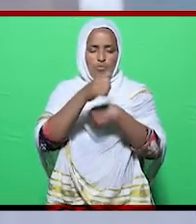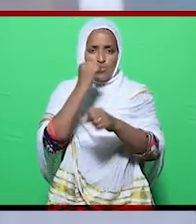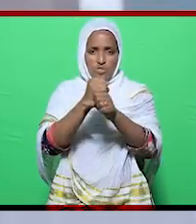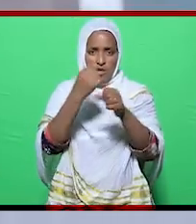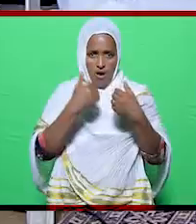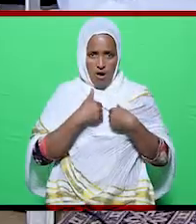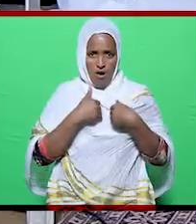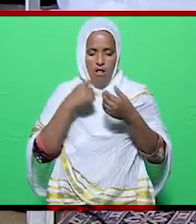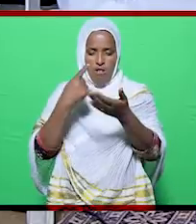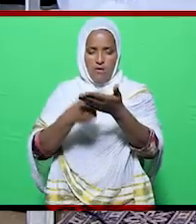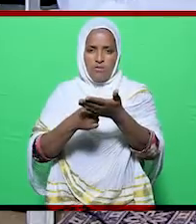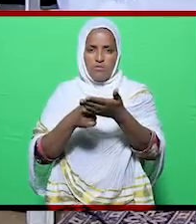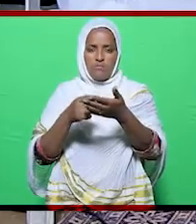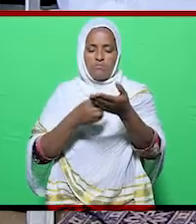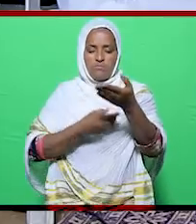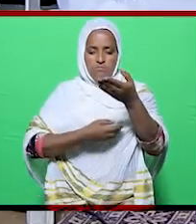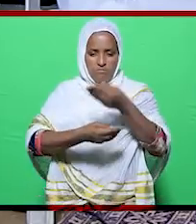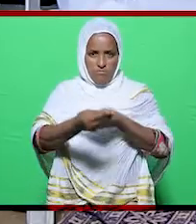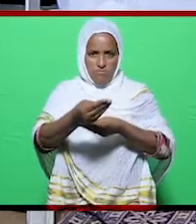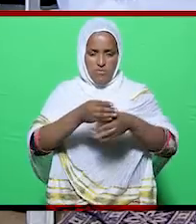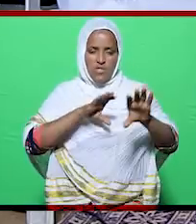ቀድሞ የተሰሩ ስራዎች ካሉ